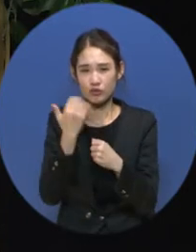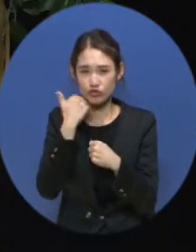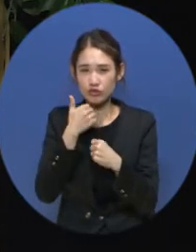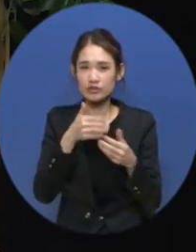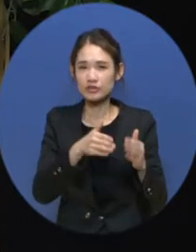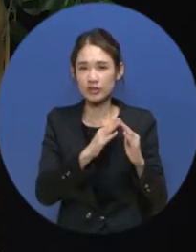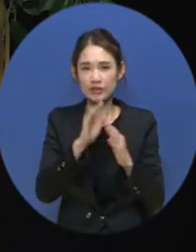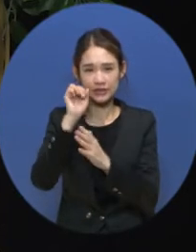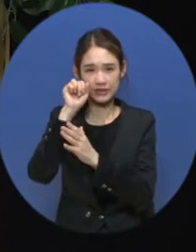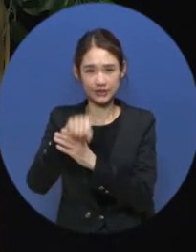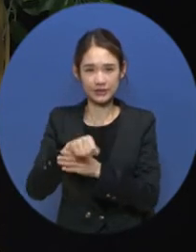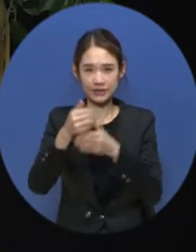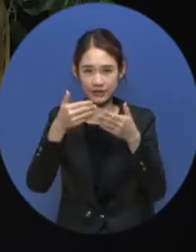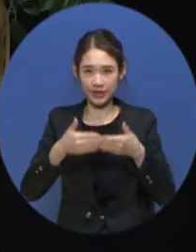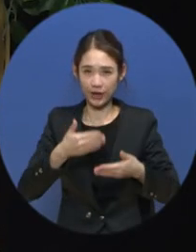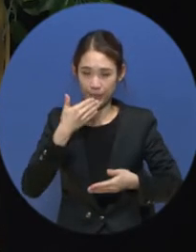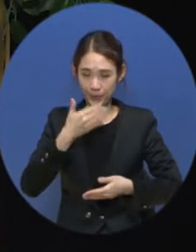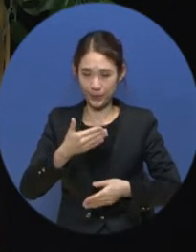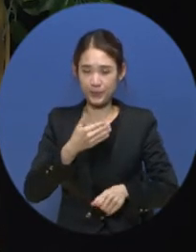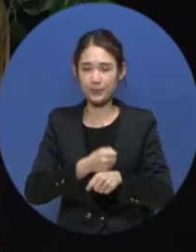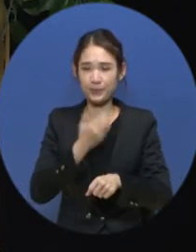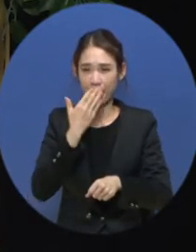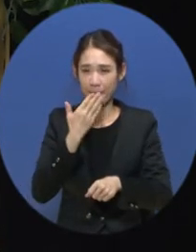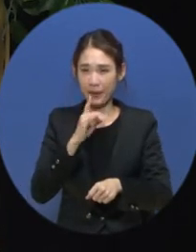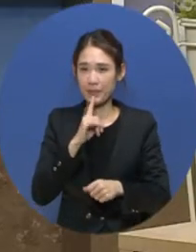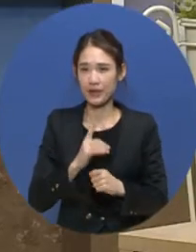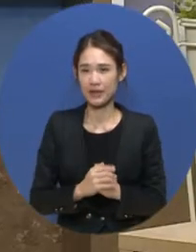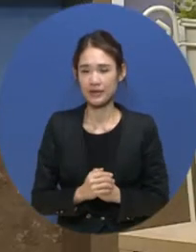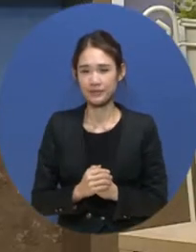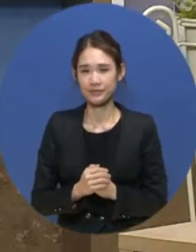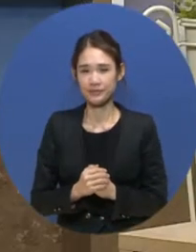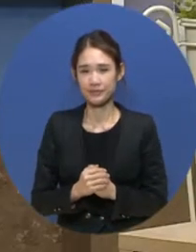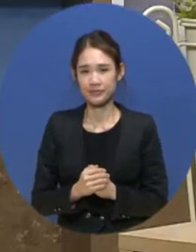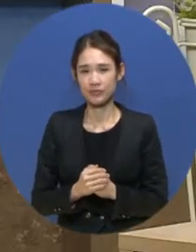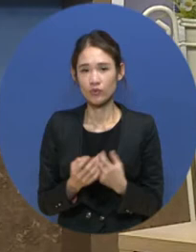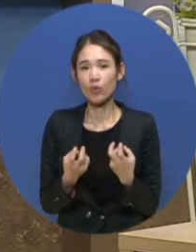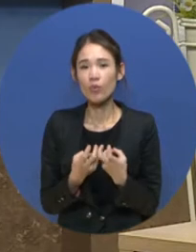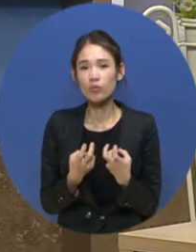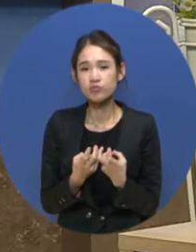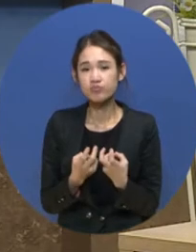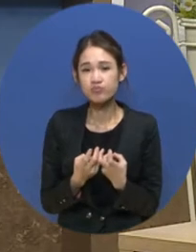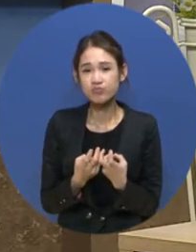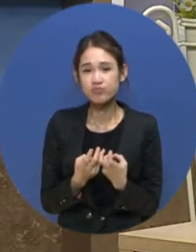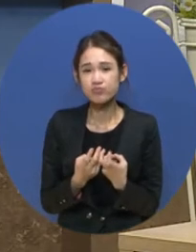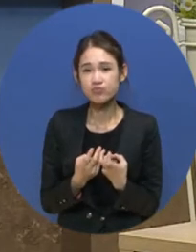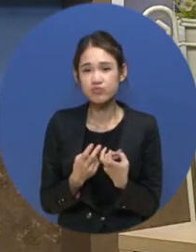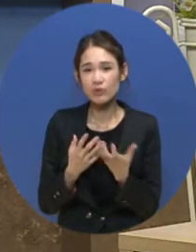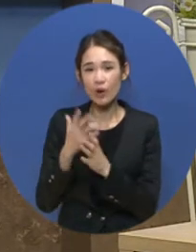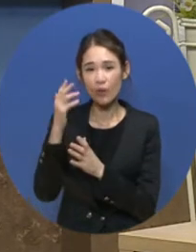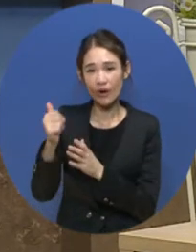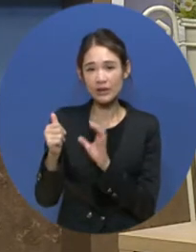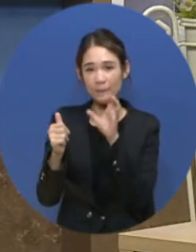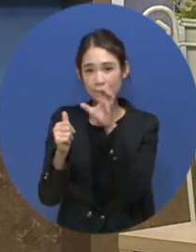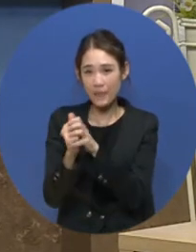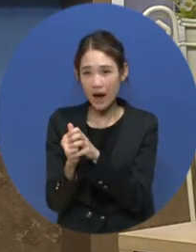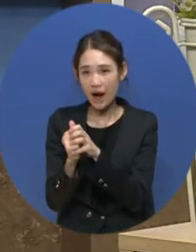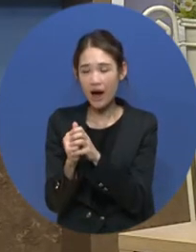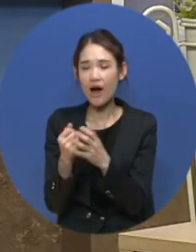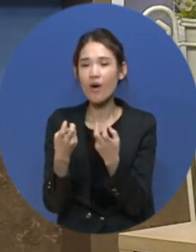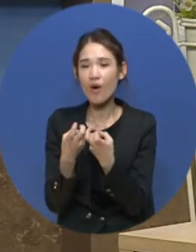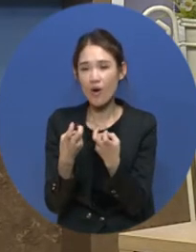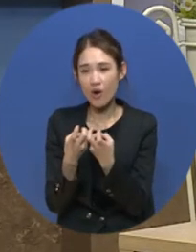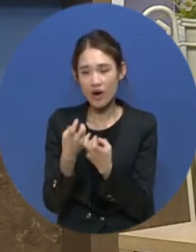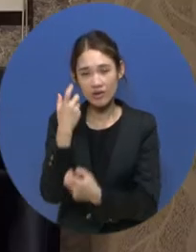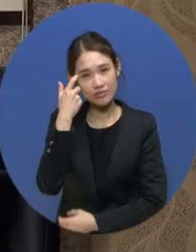뭐 이렇게 설치 인가를 내서 할 수 있는 거죠. 네. 네. 네. 근데 어떻게 이렇게 회장 자리를 맡게 되셨는지